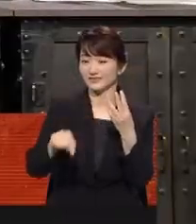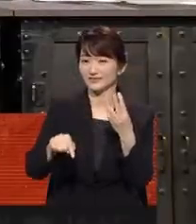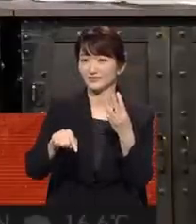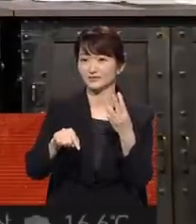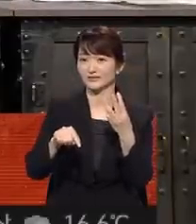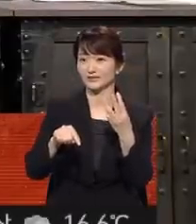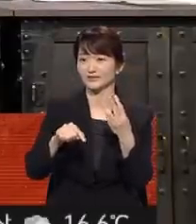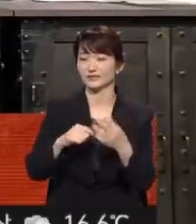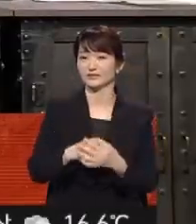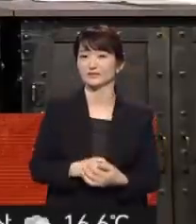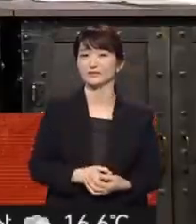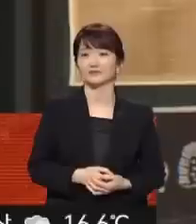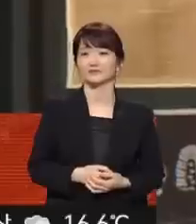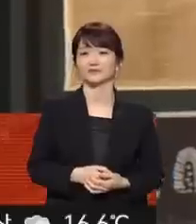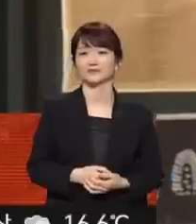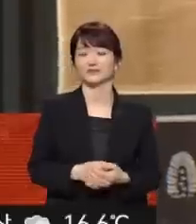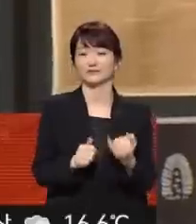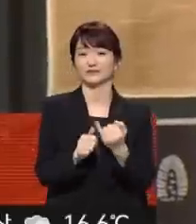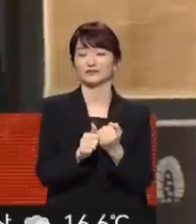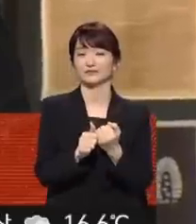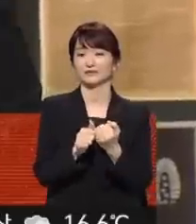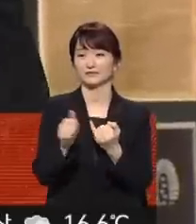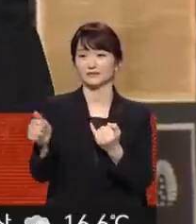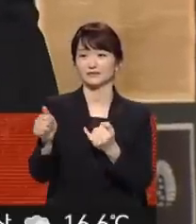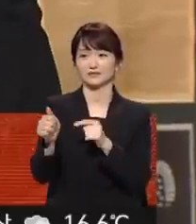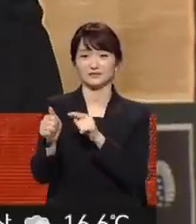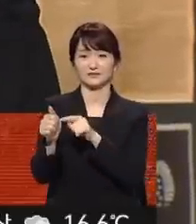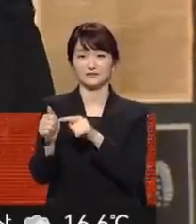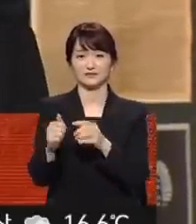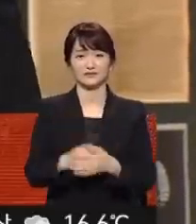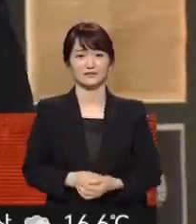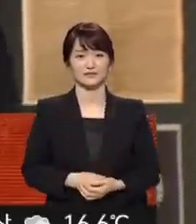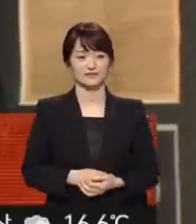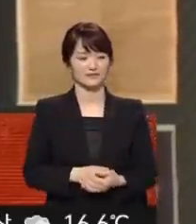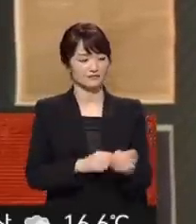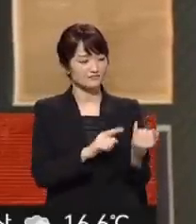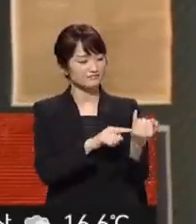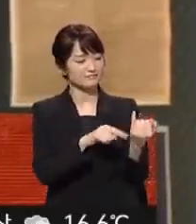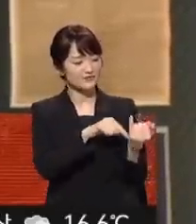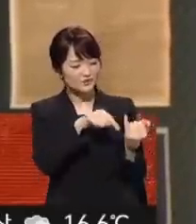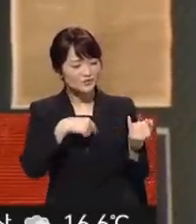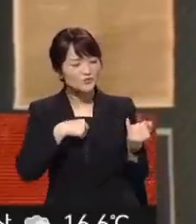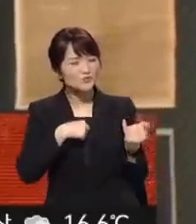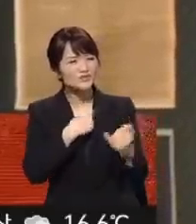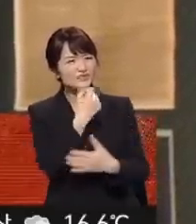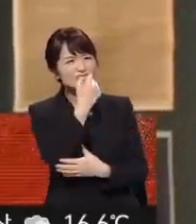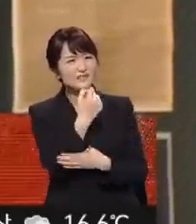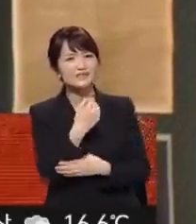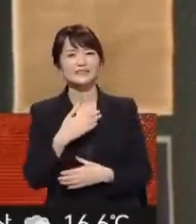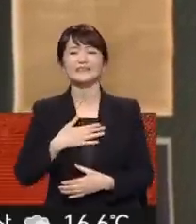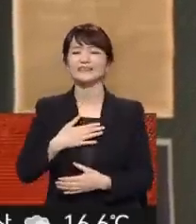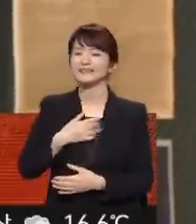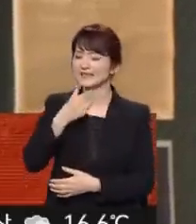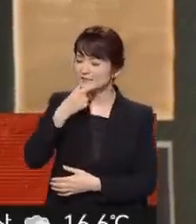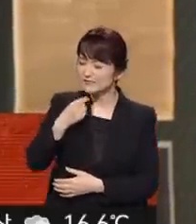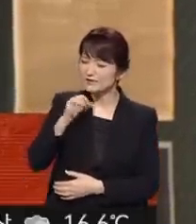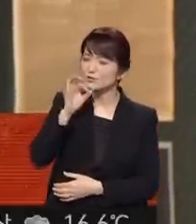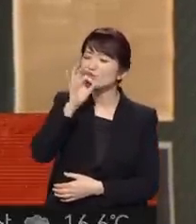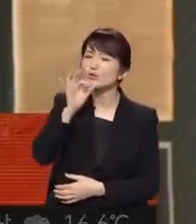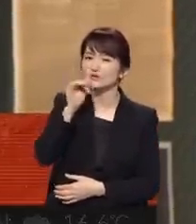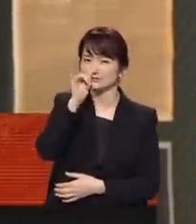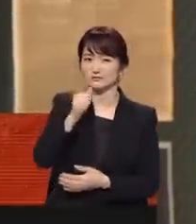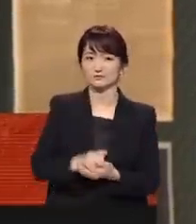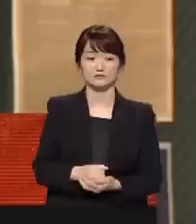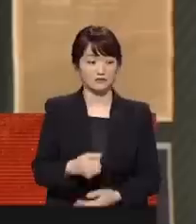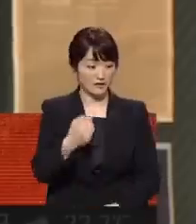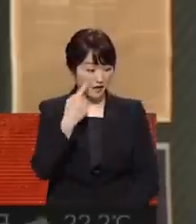좋습니다. 좋습니다. 다음은 남편이에요. 오, 속옷이 헤어지셨어? 내 팬티는 구멍 났어? 이거 왜 이래?